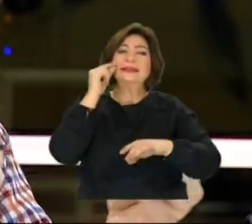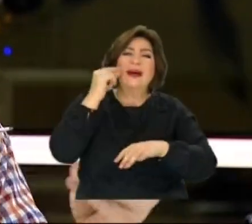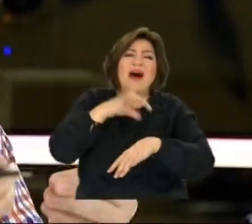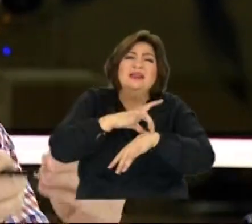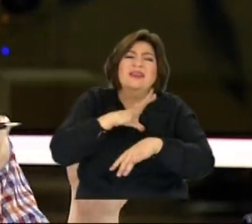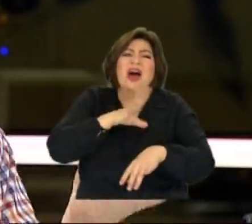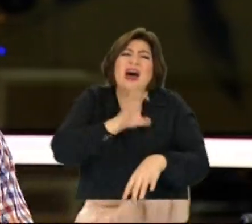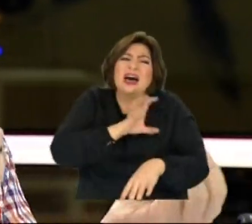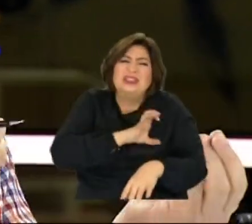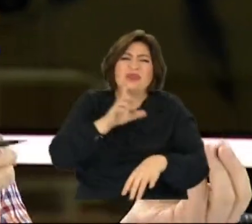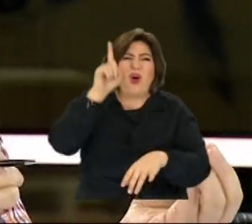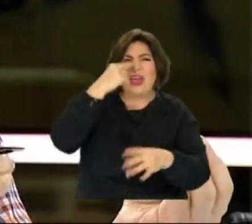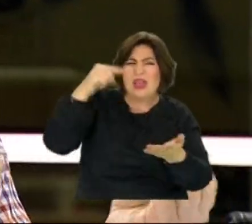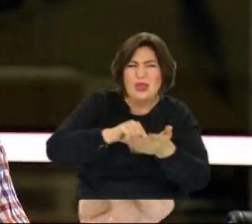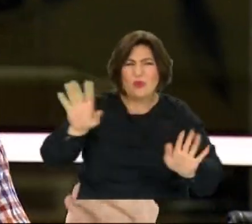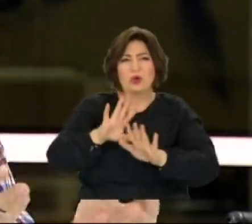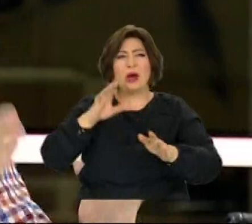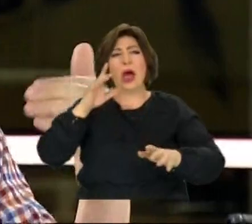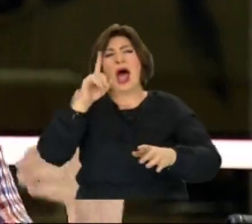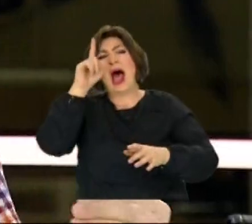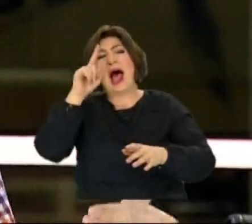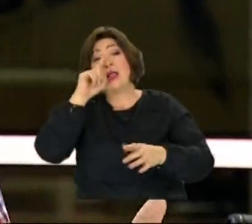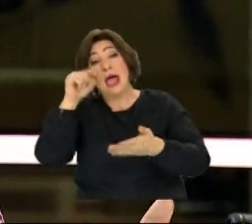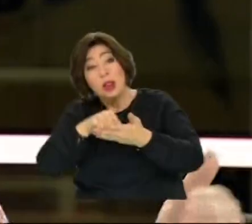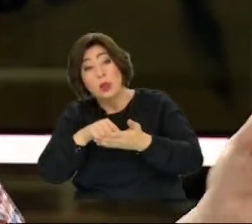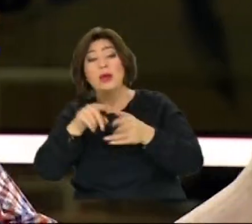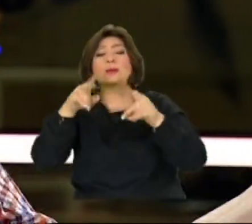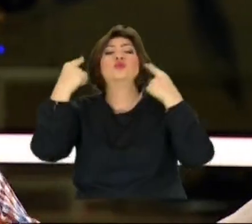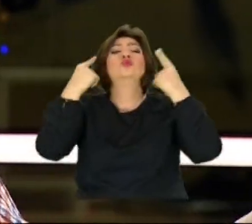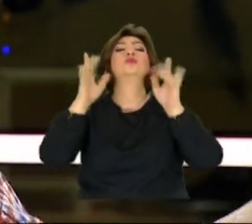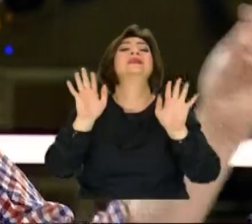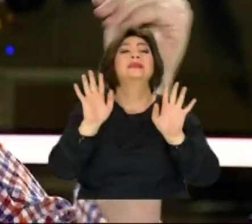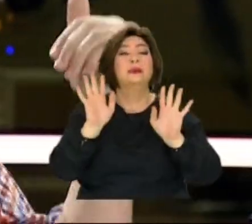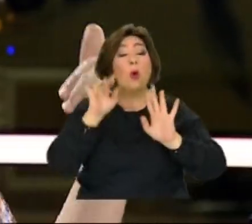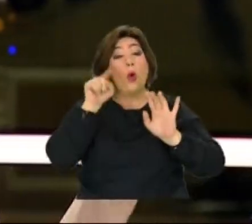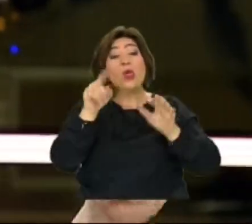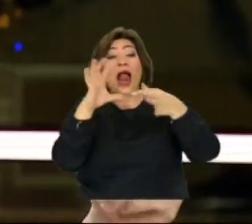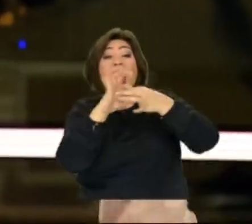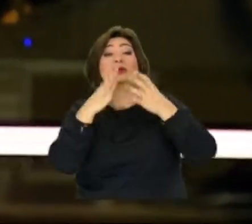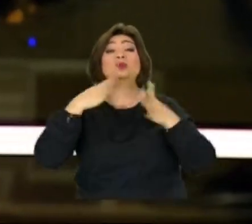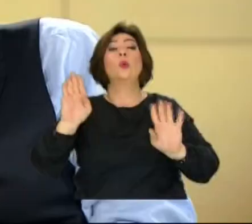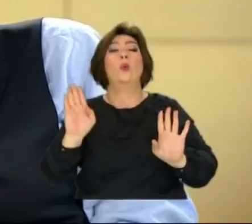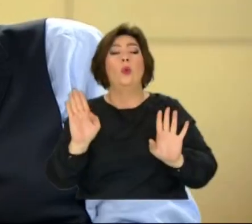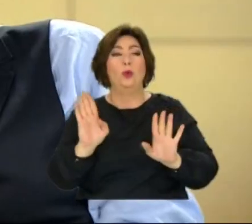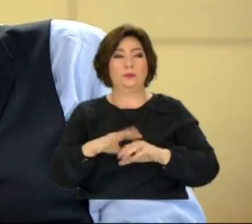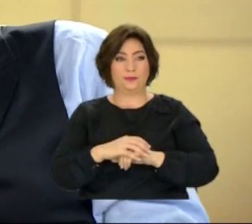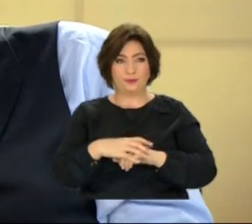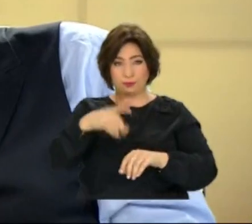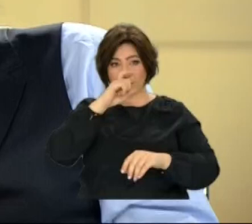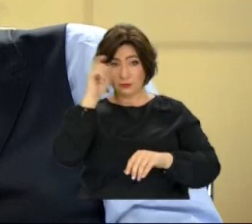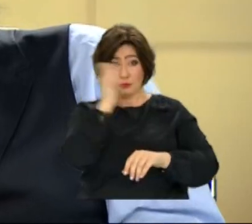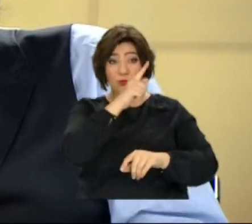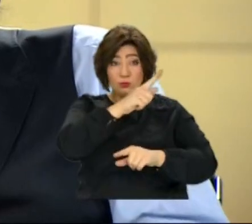acı çekiyordur, işte o inkarcıdır, inanandır şeklinde yanlış bir şey anlaşılmasın. Peki yani burada anlatılanın onunla ilgisi yok. Bu